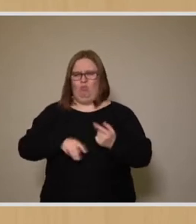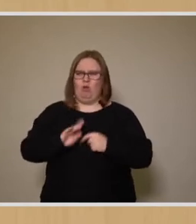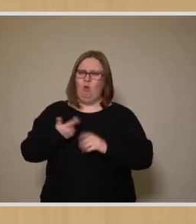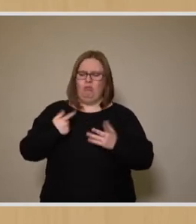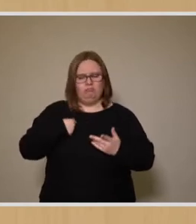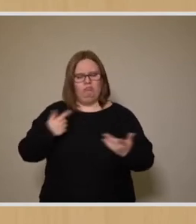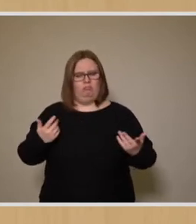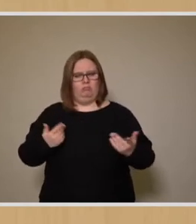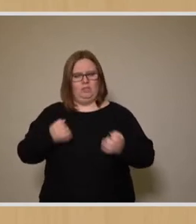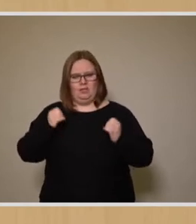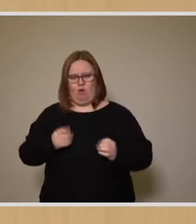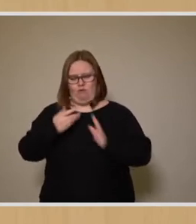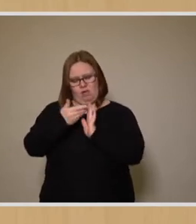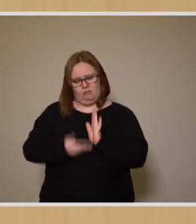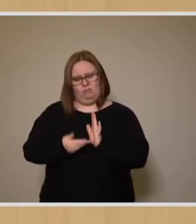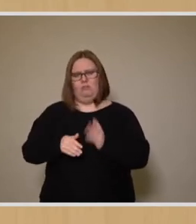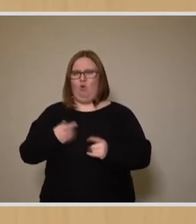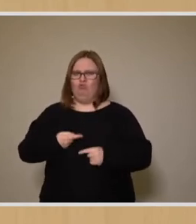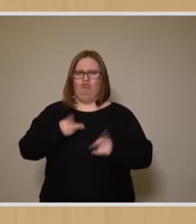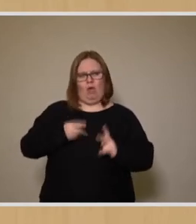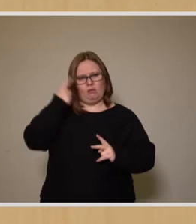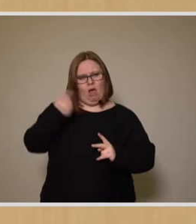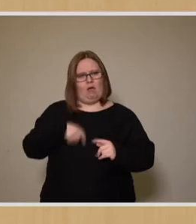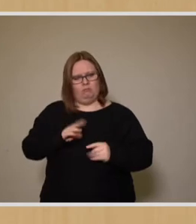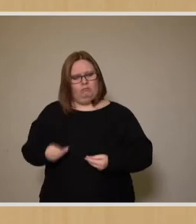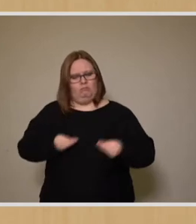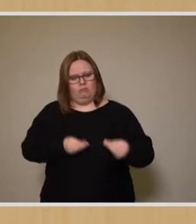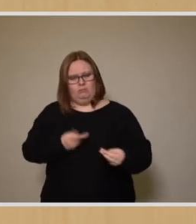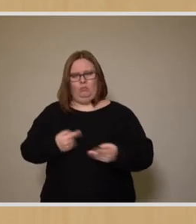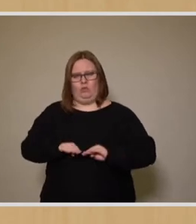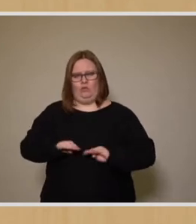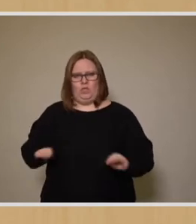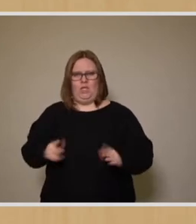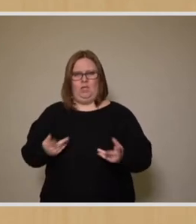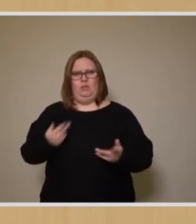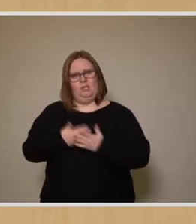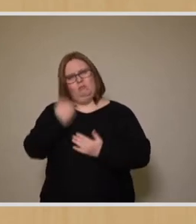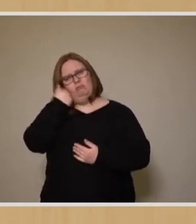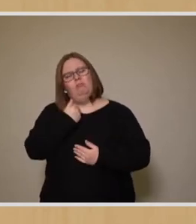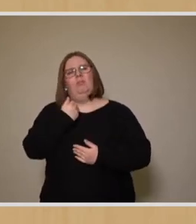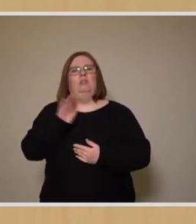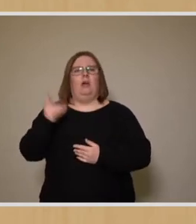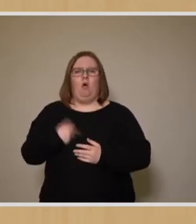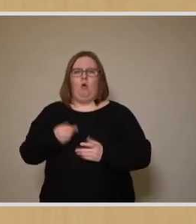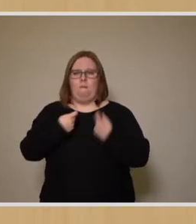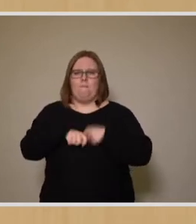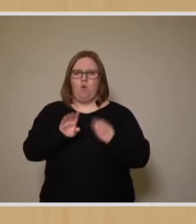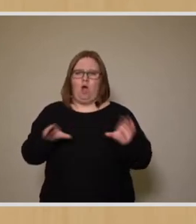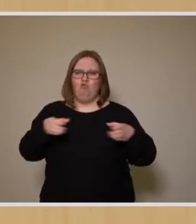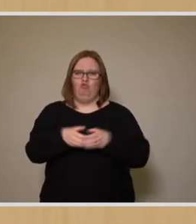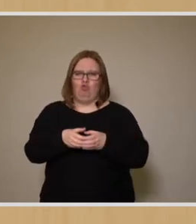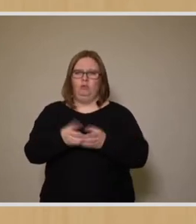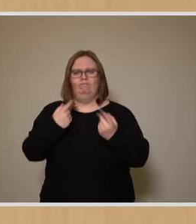alle sehen lassen können, auch im Stadtteil, die fundiert ist. Und daher bitten wir darum, dass im federführenden Bauausschuss